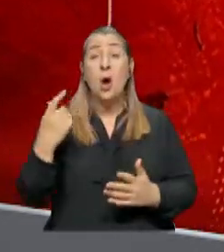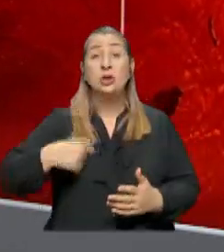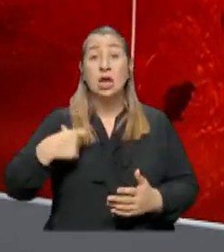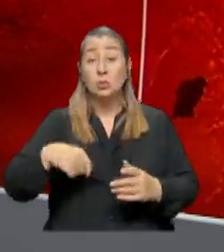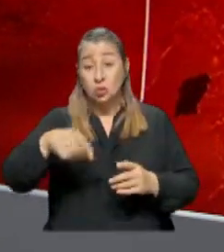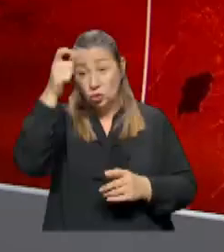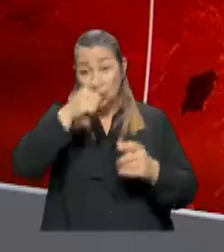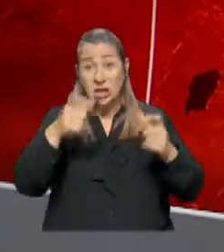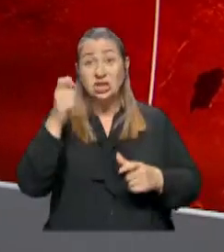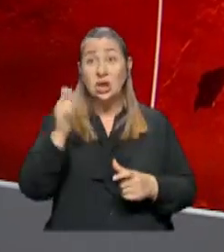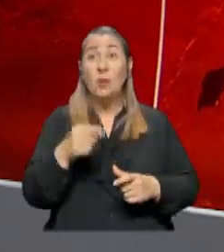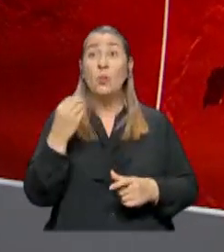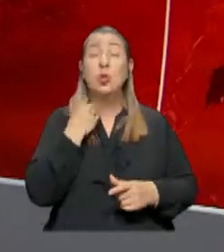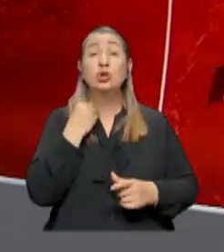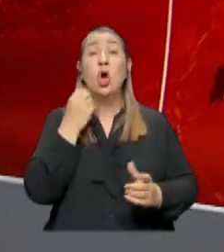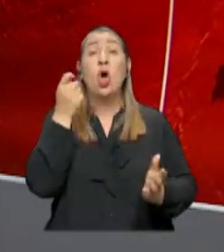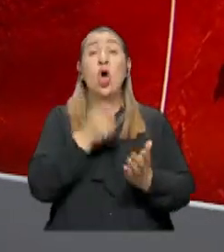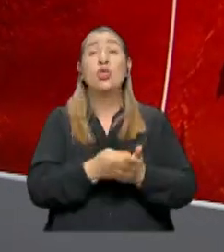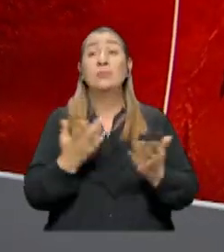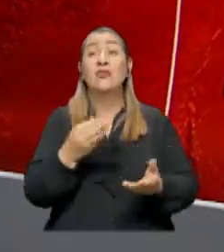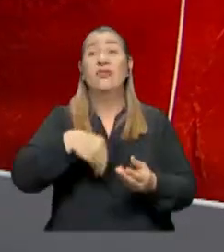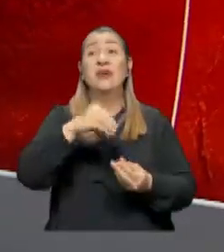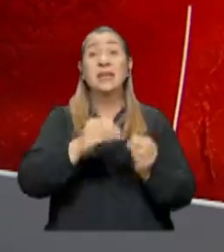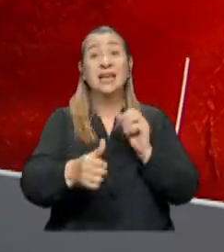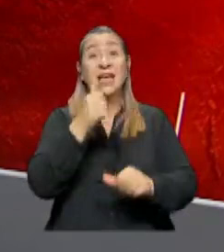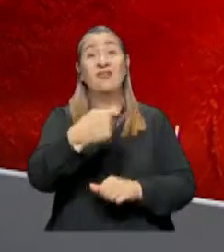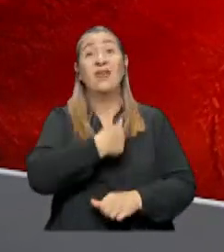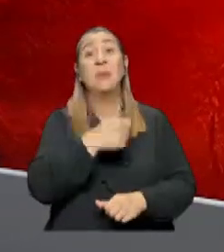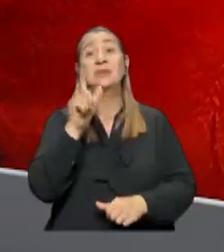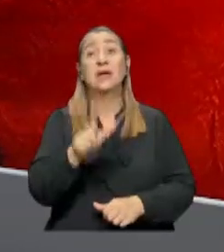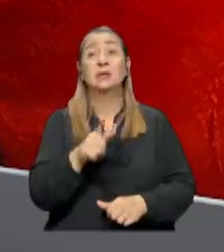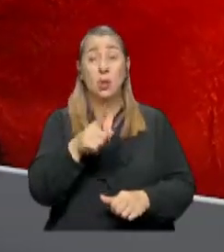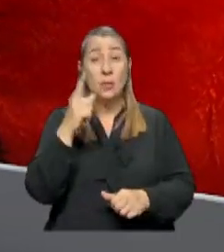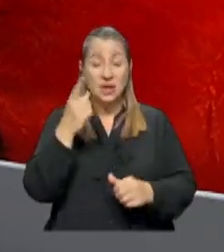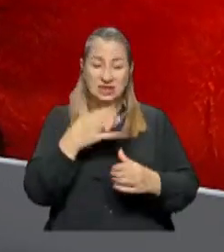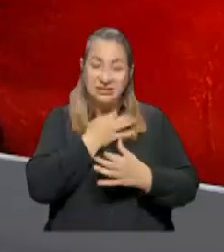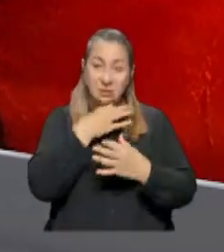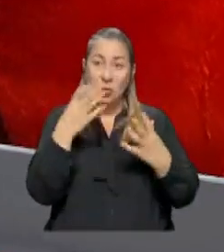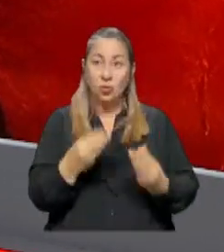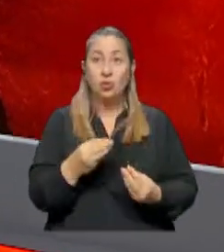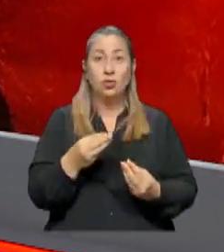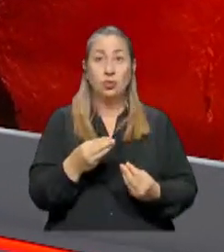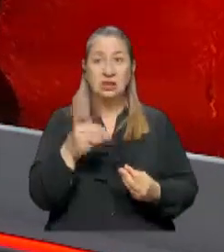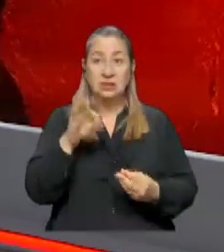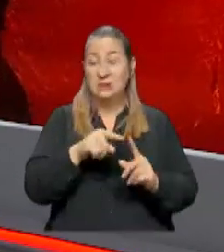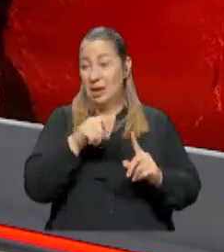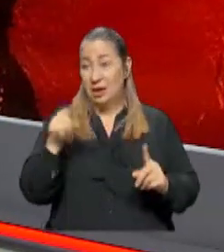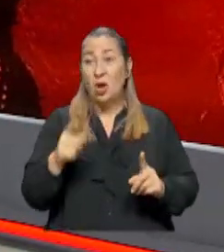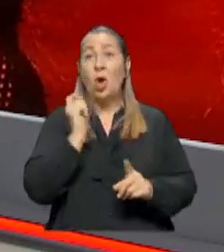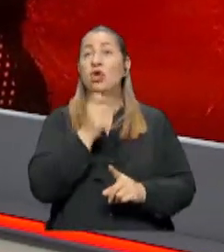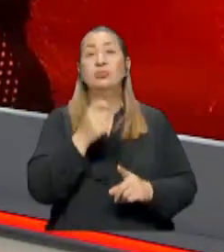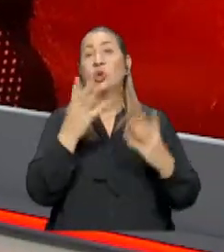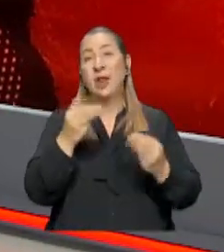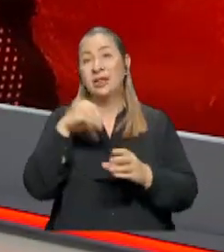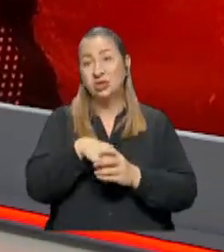özellikle bugün Türkiye şartlarında borcunu Ödemiş lerin faizde geri verilmeli diyor böyle bir mağduriyet oluştu faizini şimdiye kadar